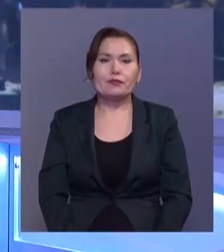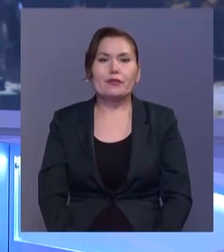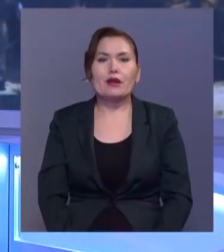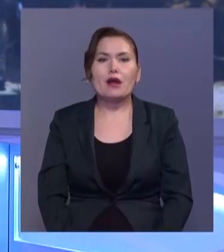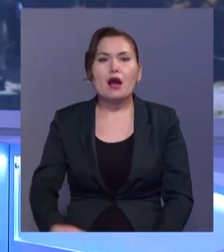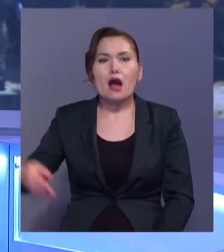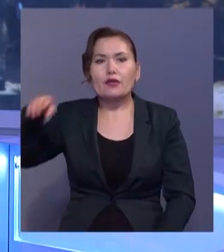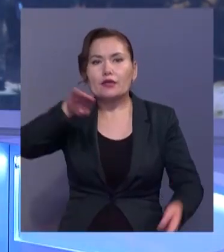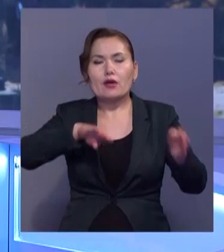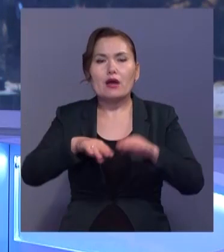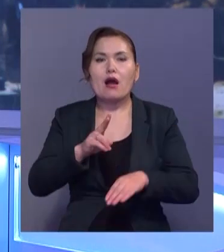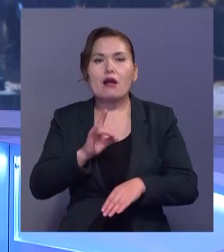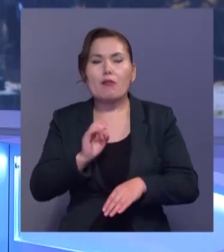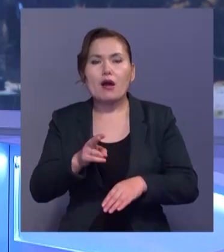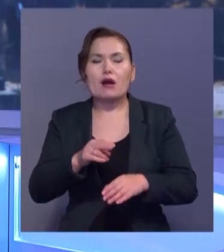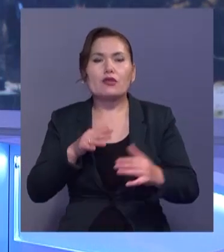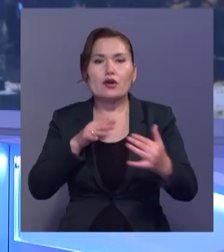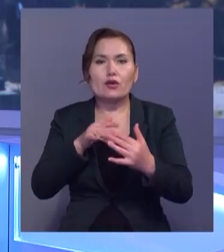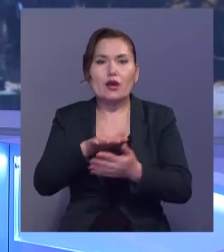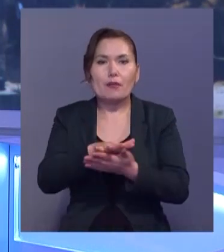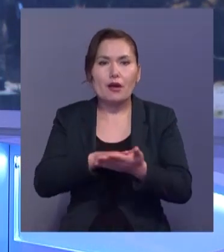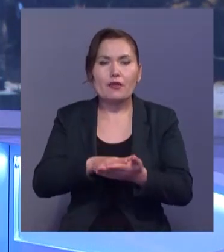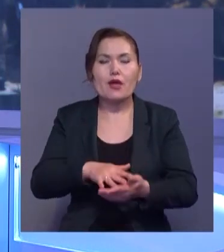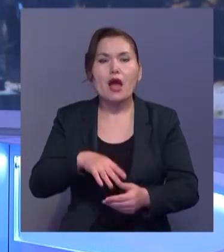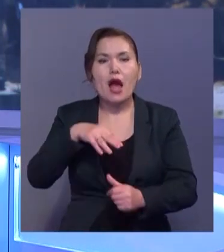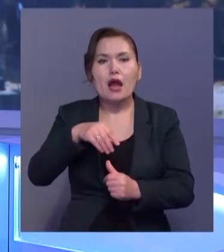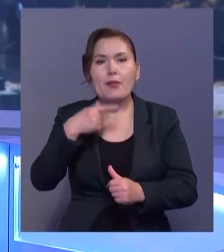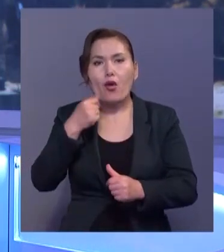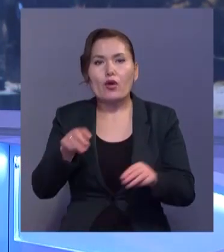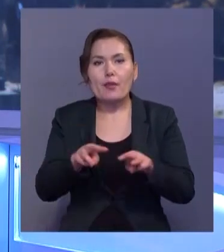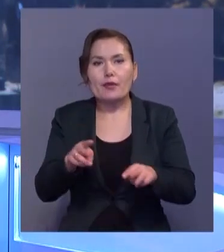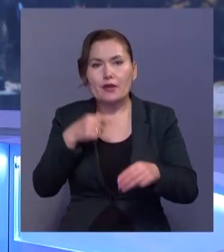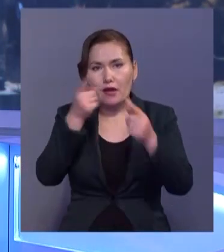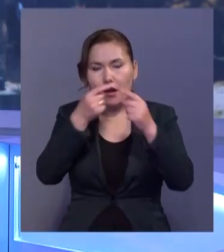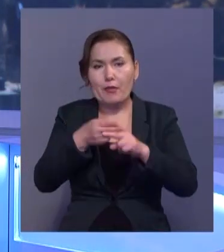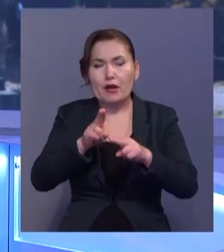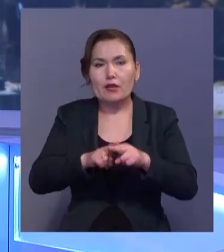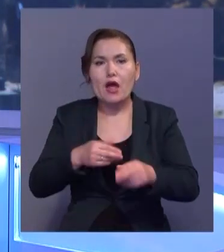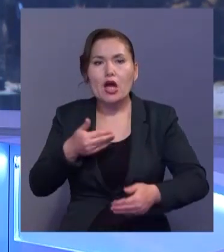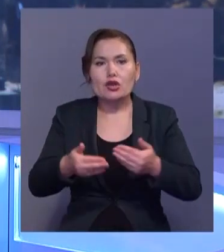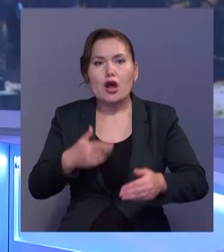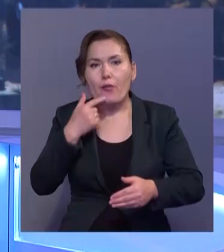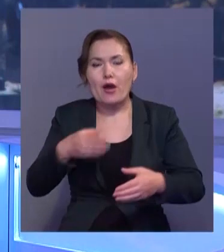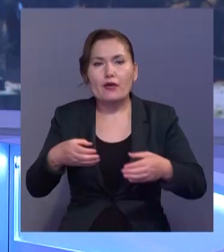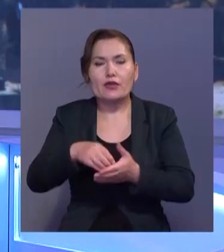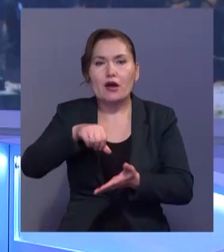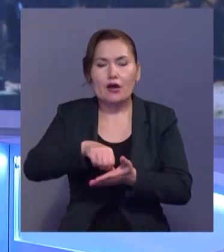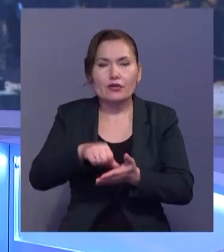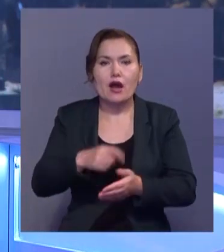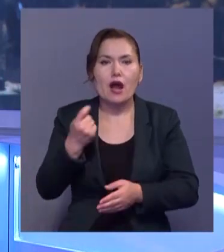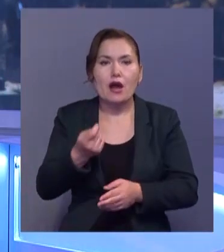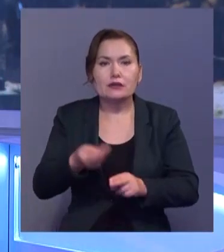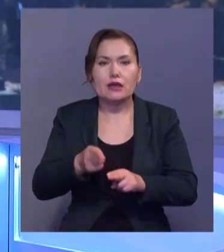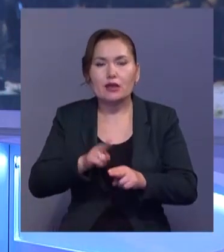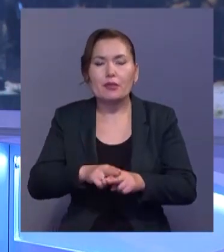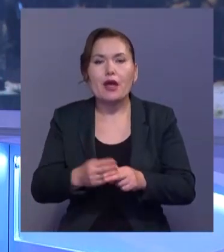Таулы Қарабақта ұрыстар жалғасуда. Армения қорғаныс министрлігінің мәлімдеуінше, қазір жаяу әскер қатысқан қақтығыс аз, тараптар